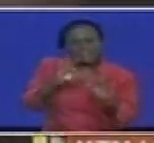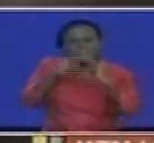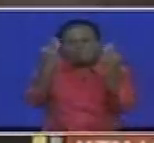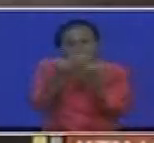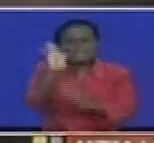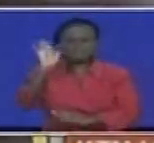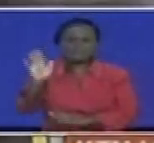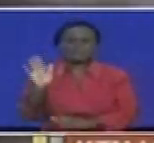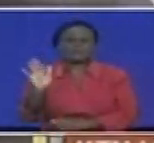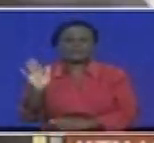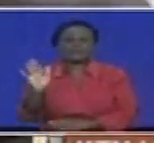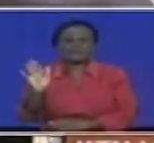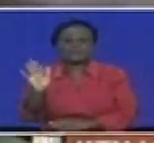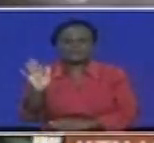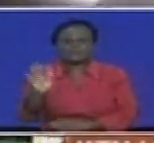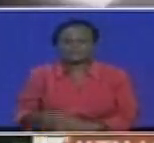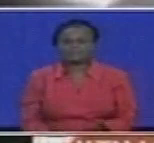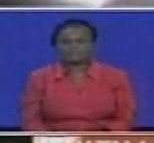yake?